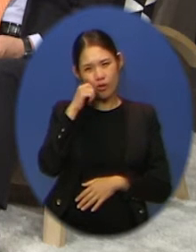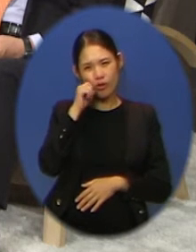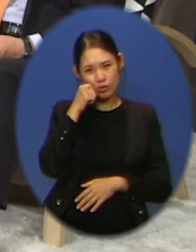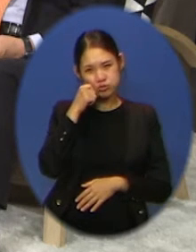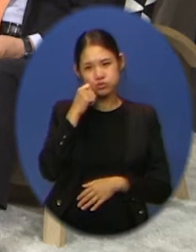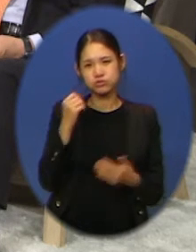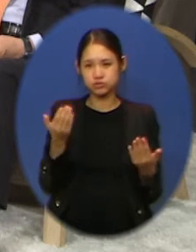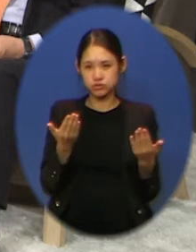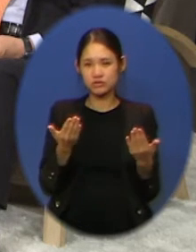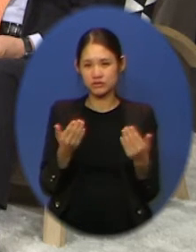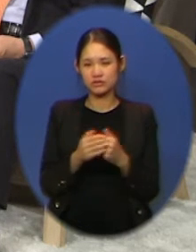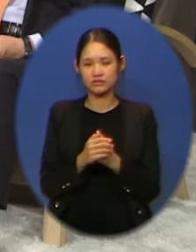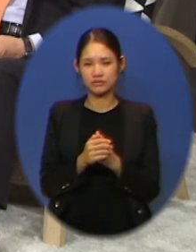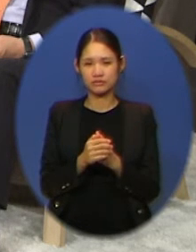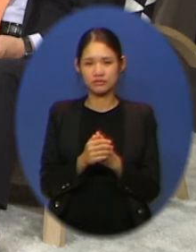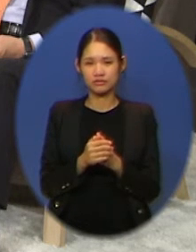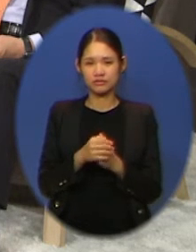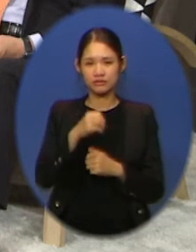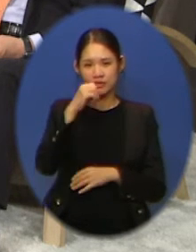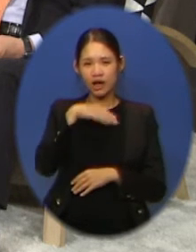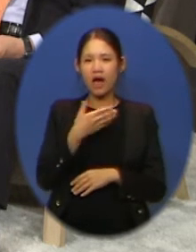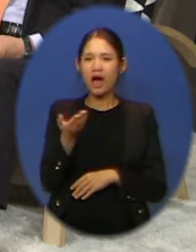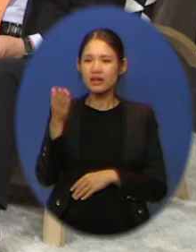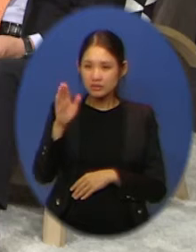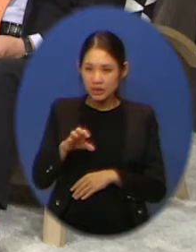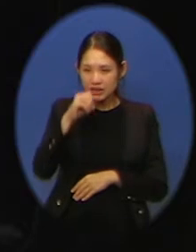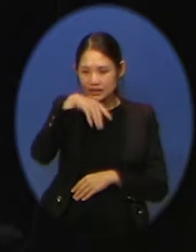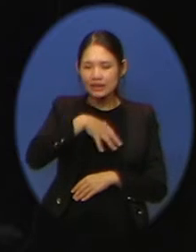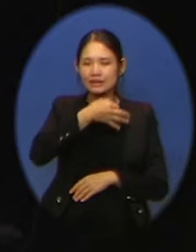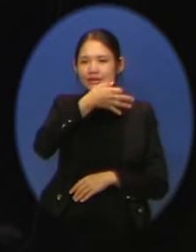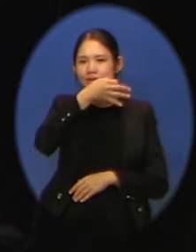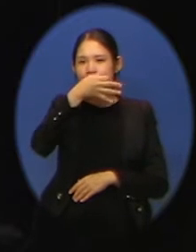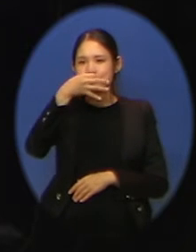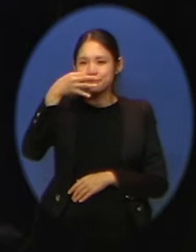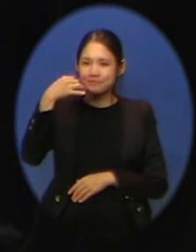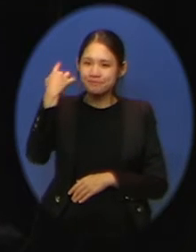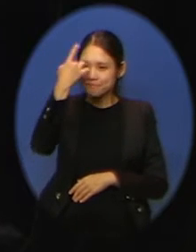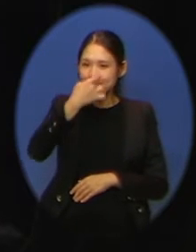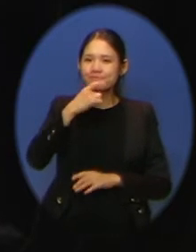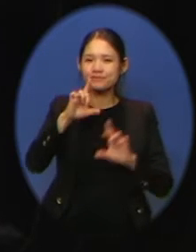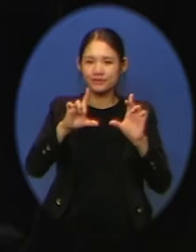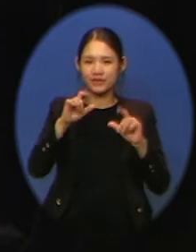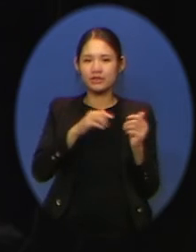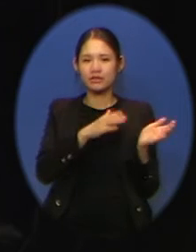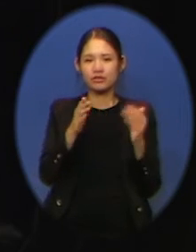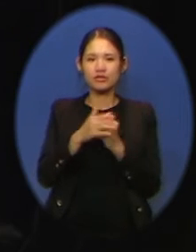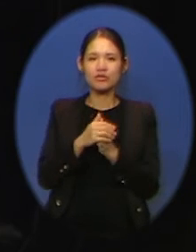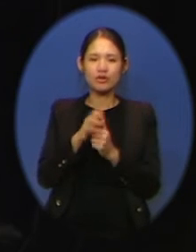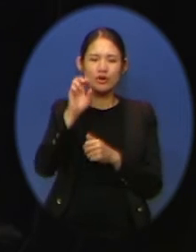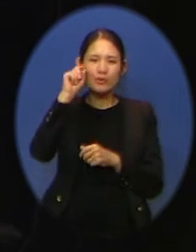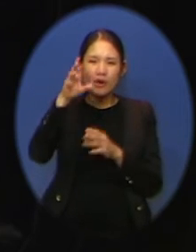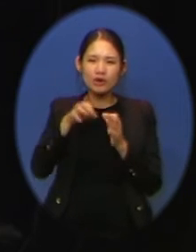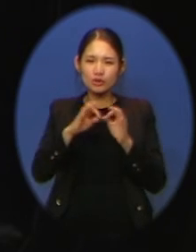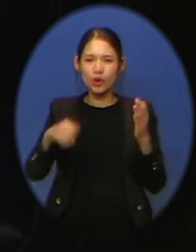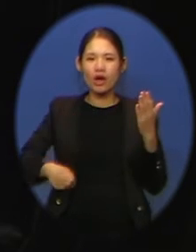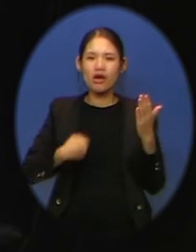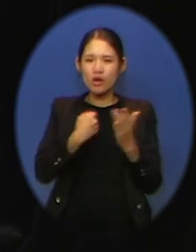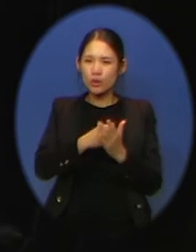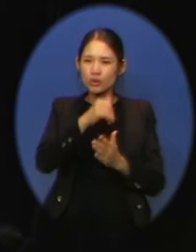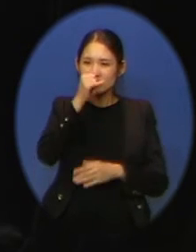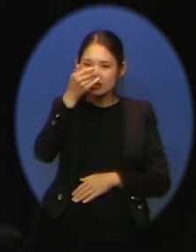어려웠죠. 그러나 명랑했고. 예. 가셔서도 이제 며칠 동안 그 용기를 갖고 갔지만